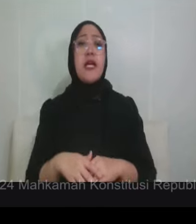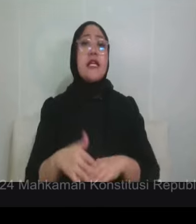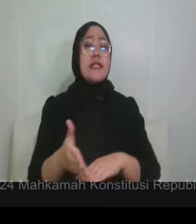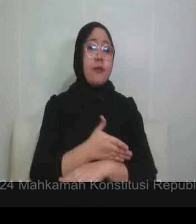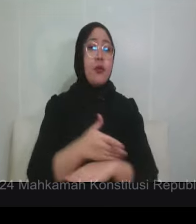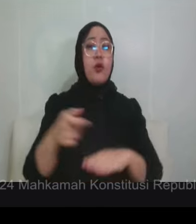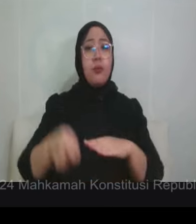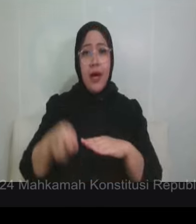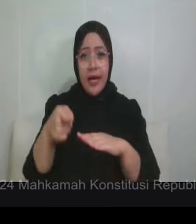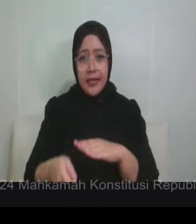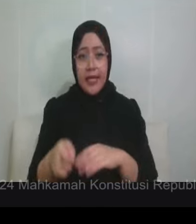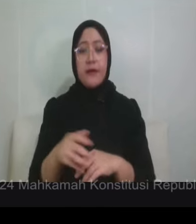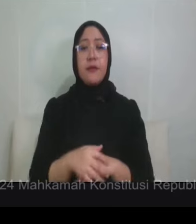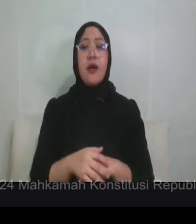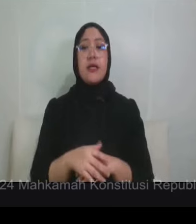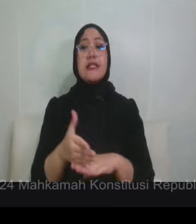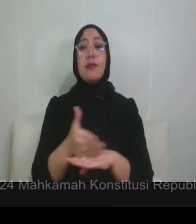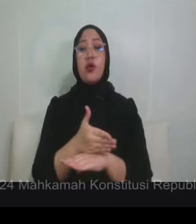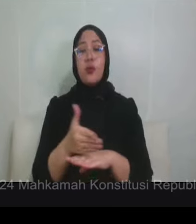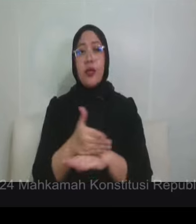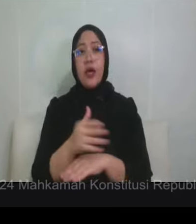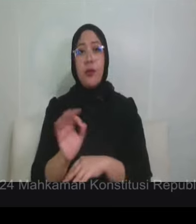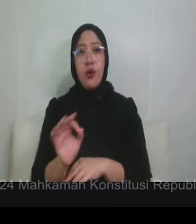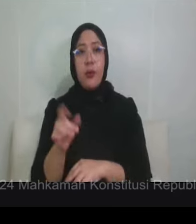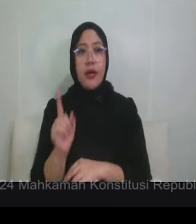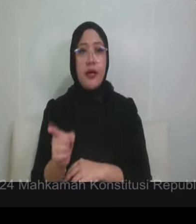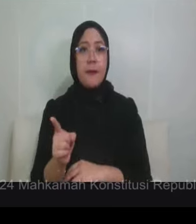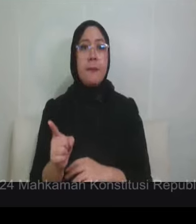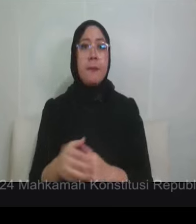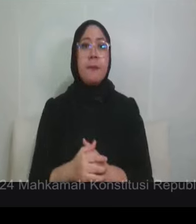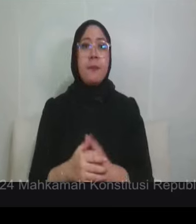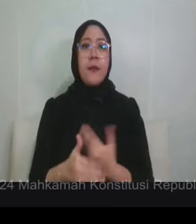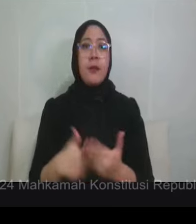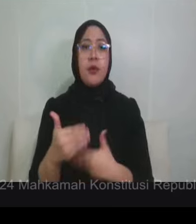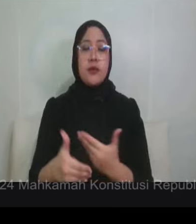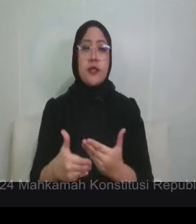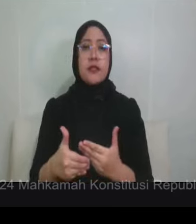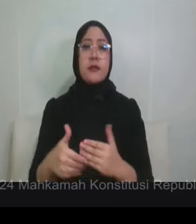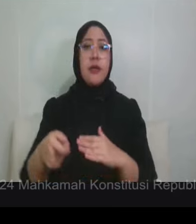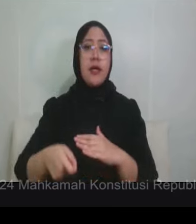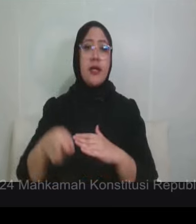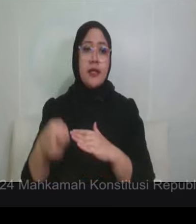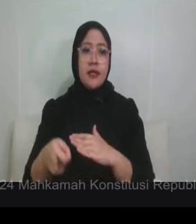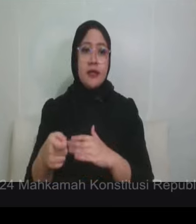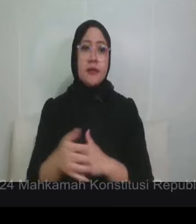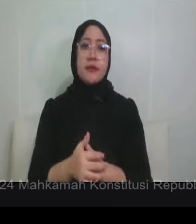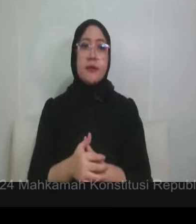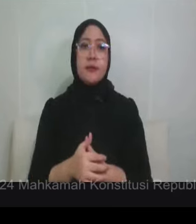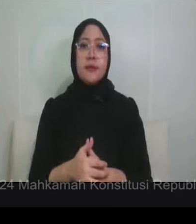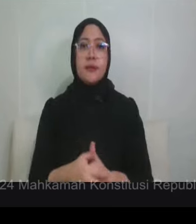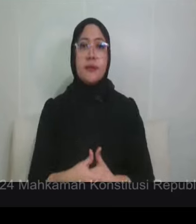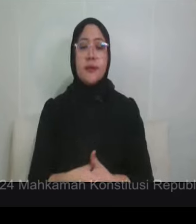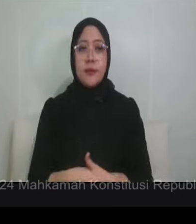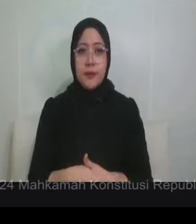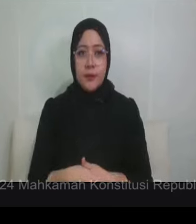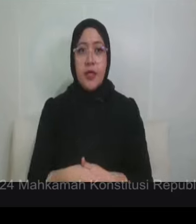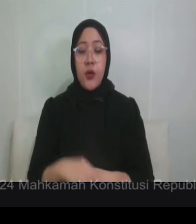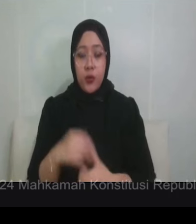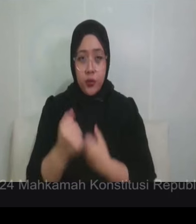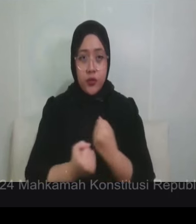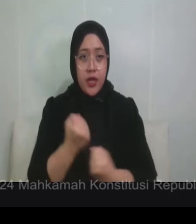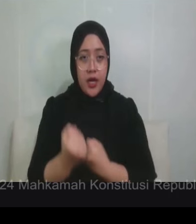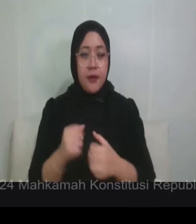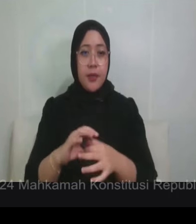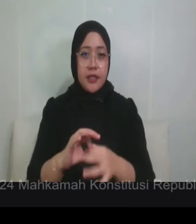pada upaya paksa atau proustisia Oleh karena itu Peraturan Menteri Keuangan tidak dapat mengatur ketentuan yang substansinya memberikan wewenang dalam penyelidikan yang